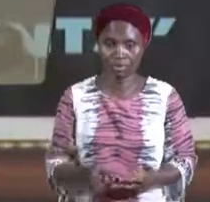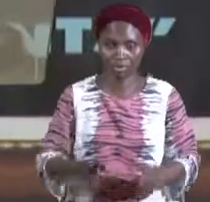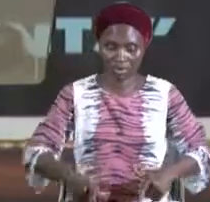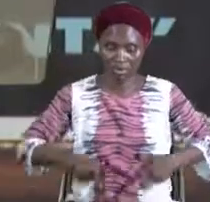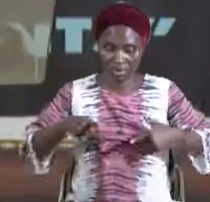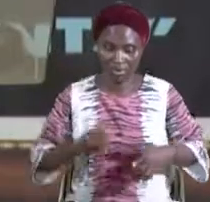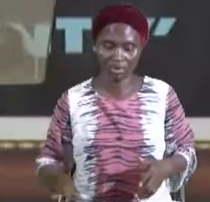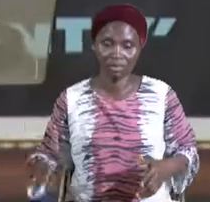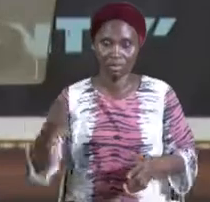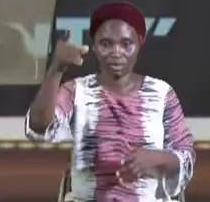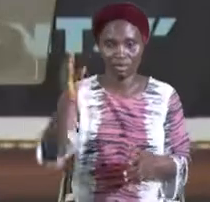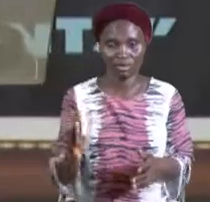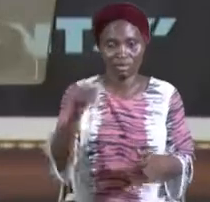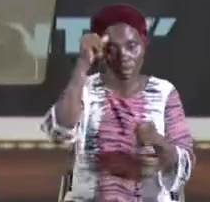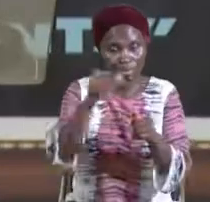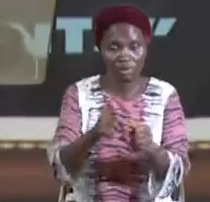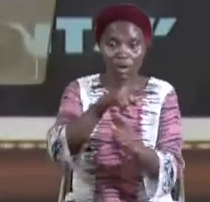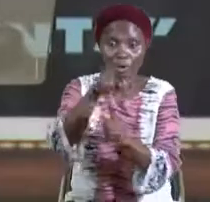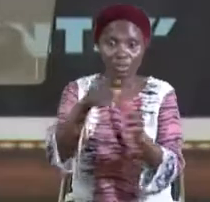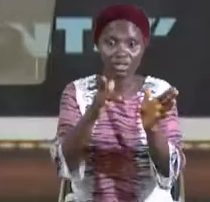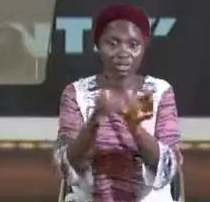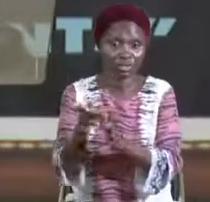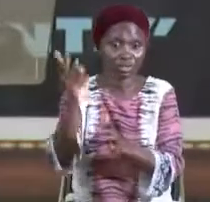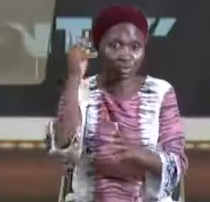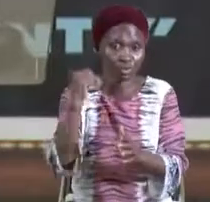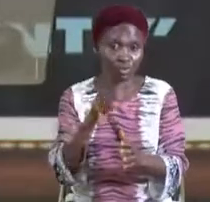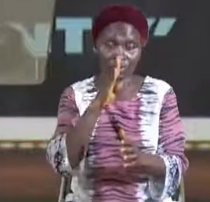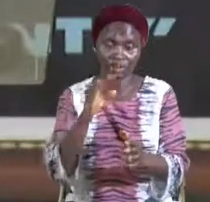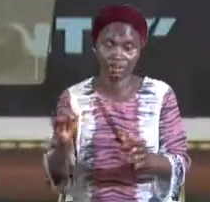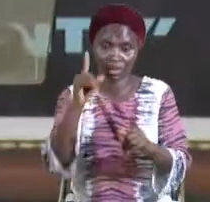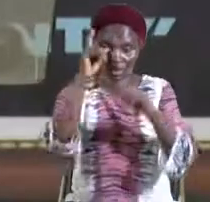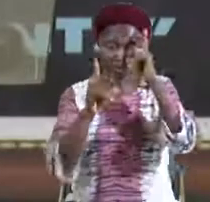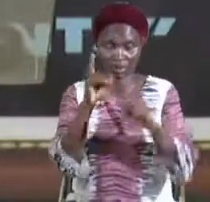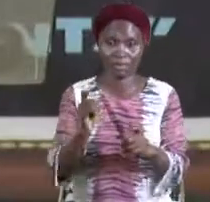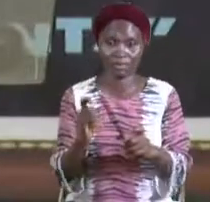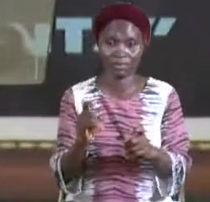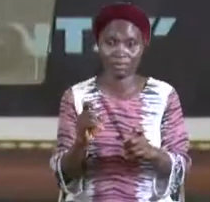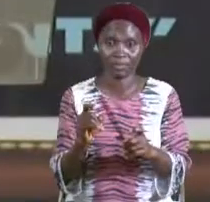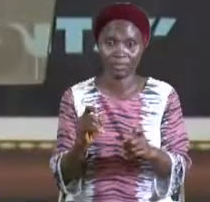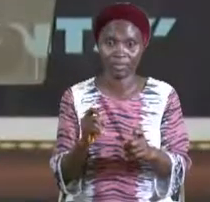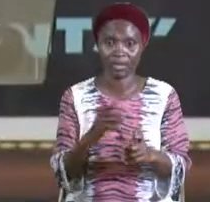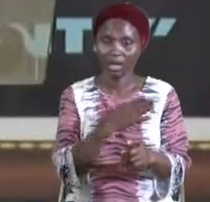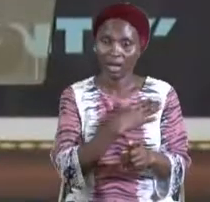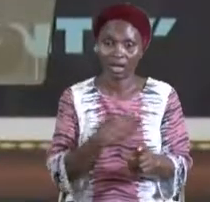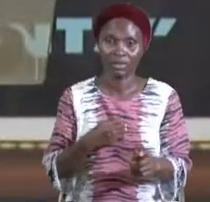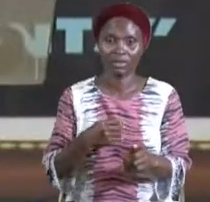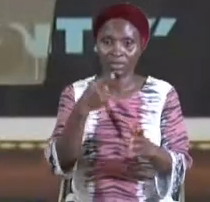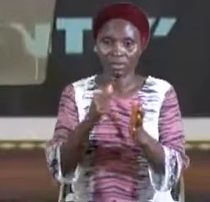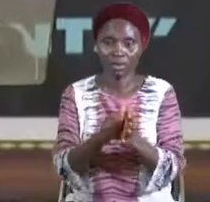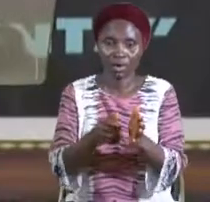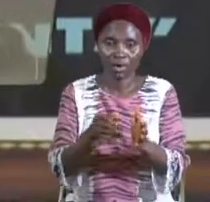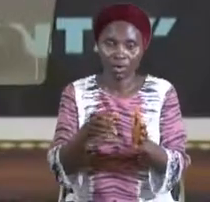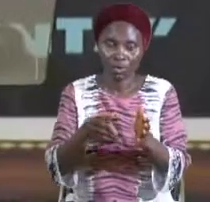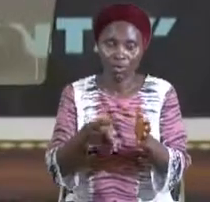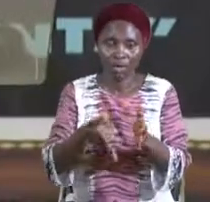quand Jésus était examiné et éprouvé, et le soin sacrateur, qui dis-tu que tu es? Il n'a pas